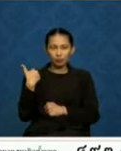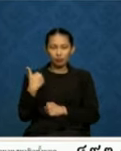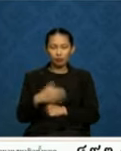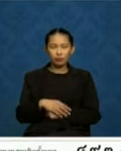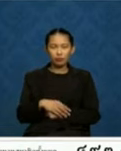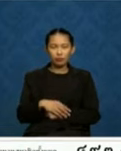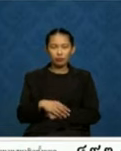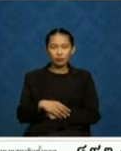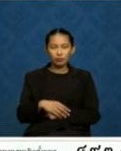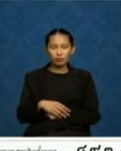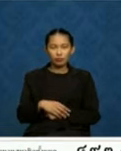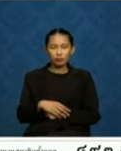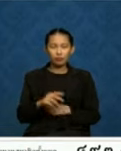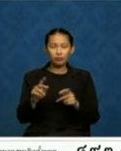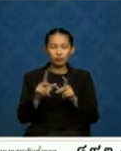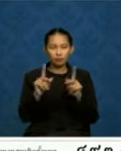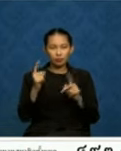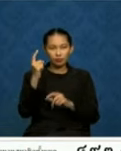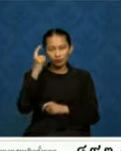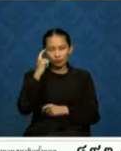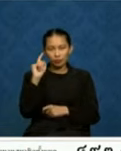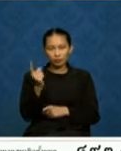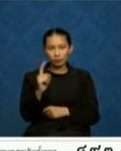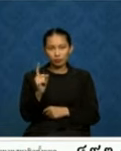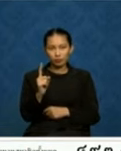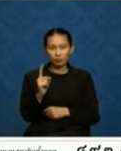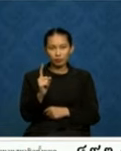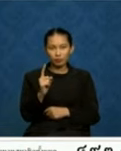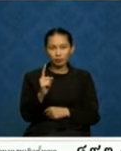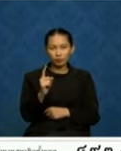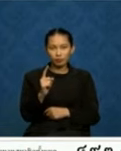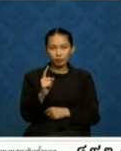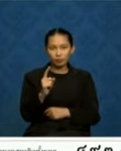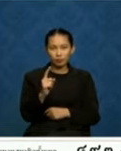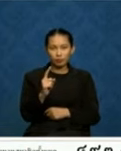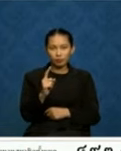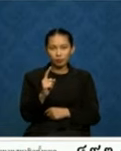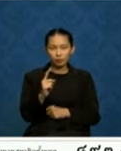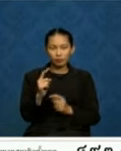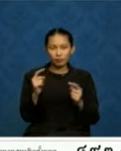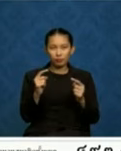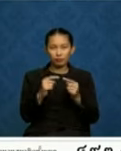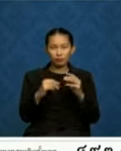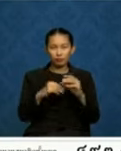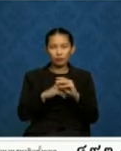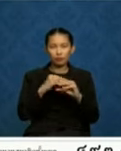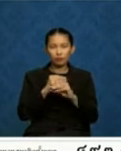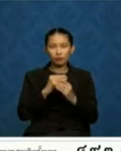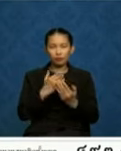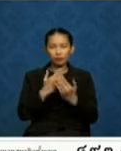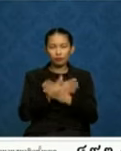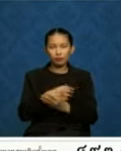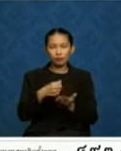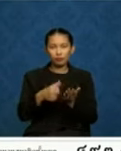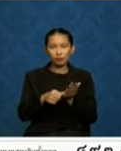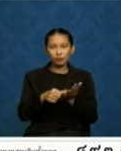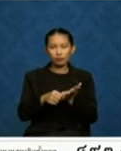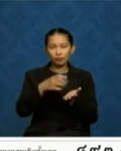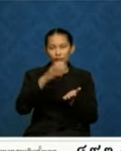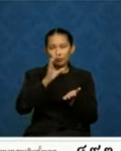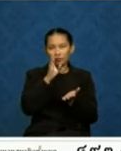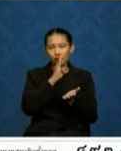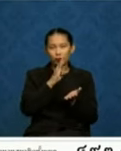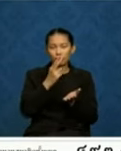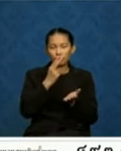างคณะกรรมการเราทราบดีครับว่าในเรื่องของการปรับโครงสร้างภาษีสรรพสามิตน